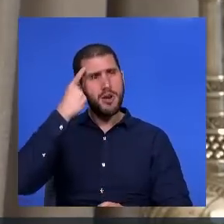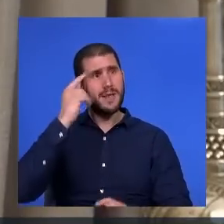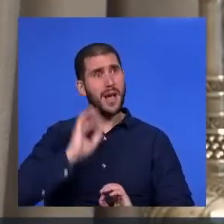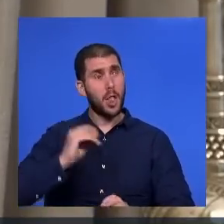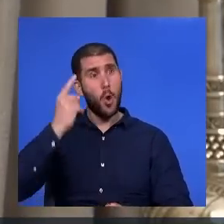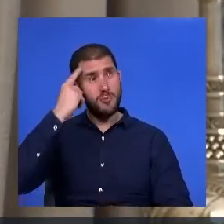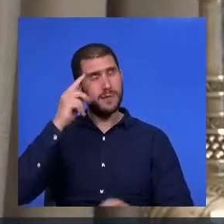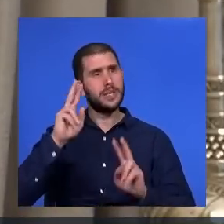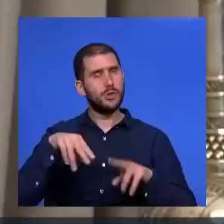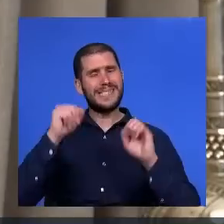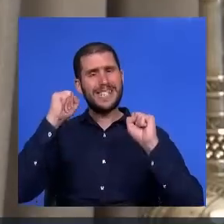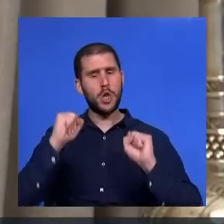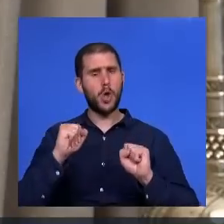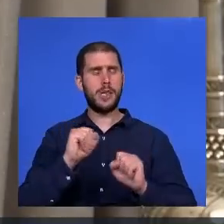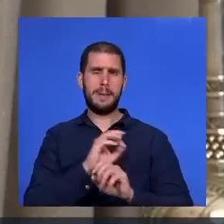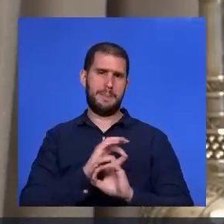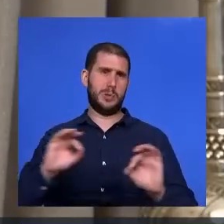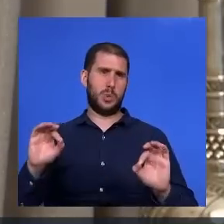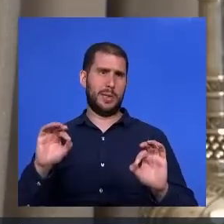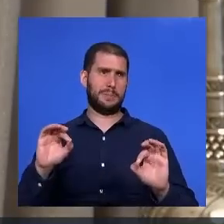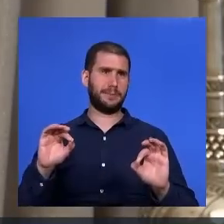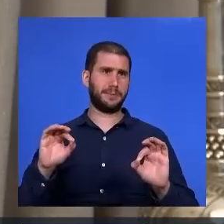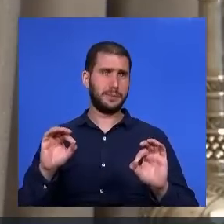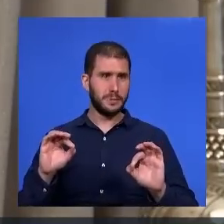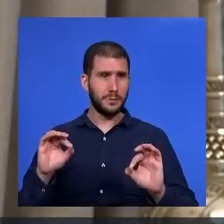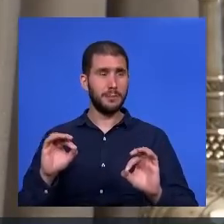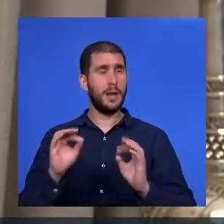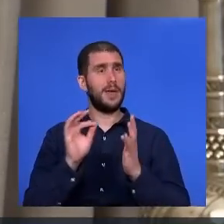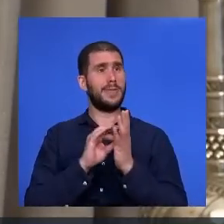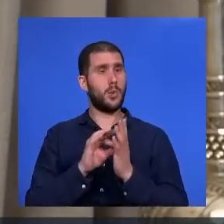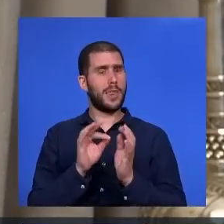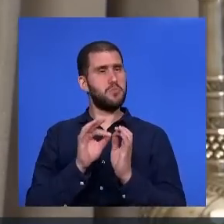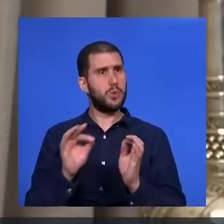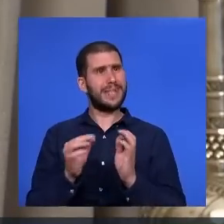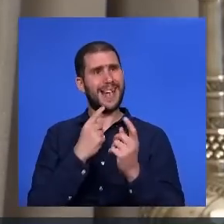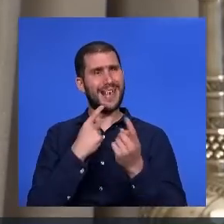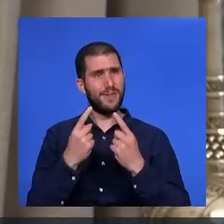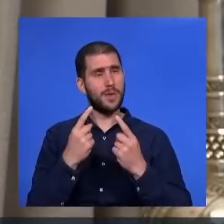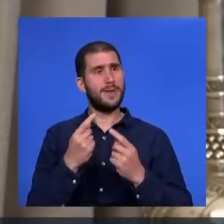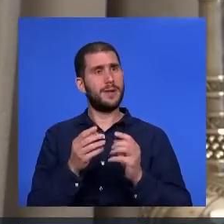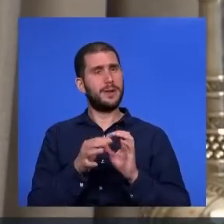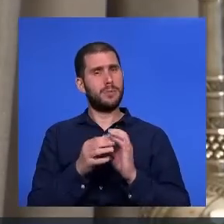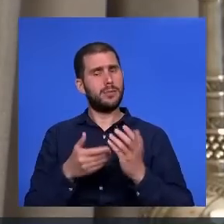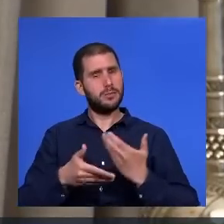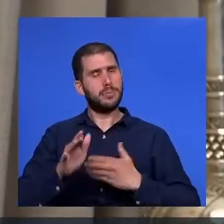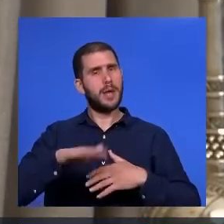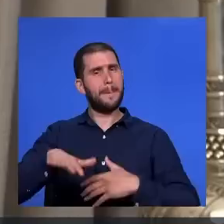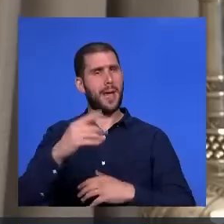חושב שיש בו יסודות מעולים לנקודת מוצא להידברות וליציאה